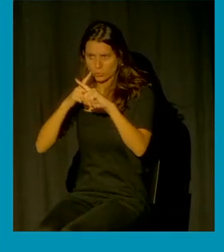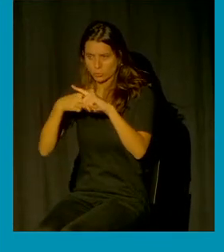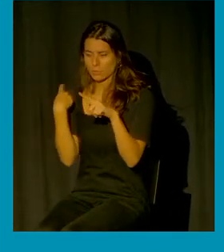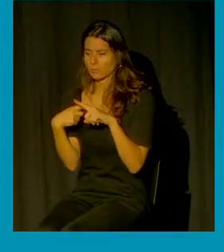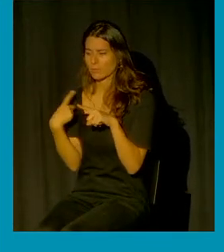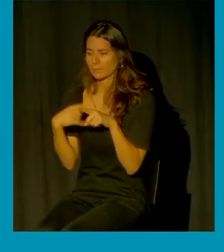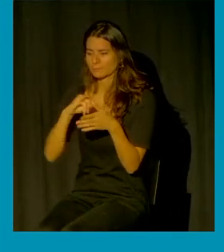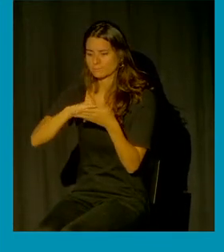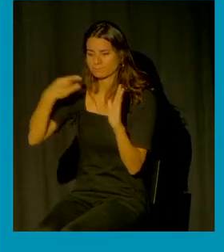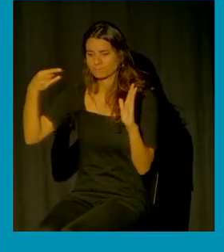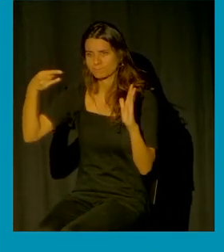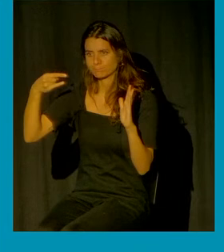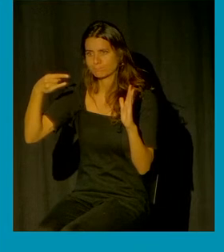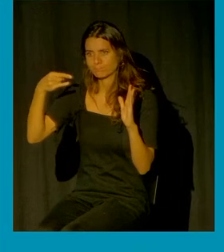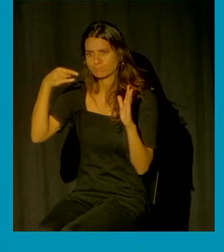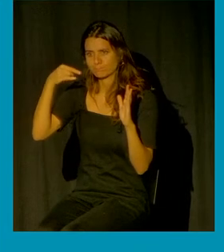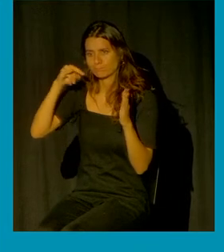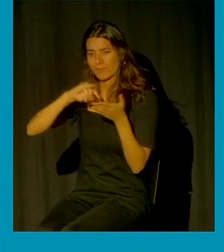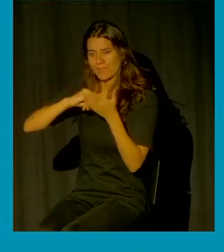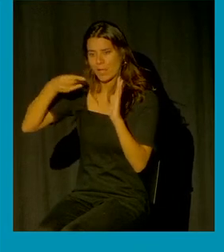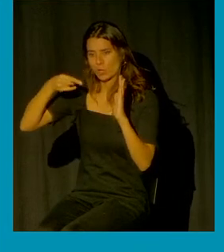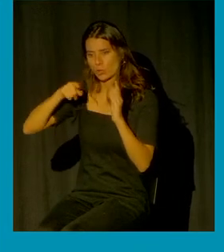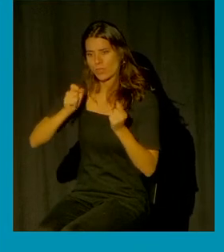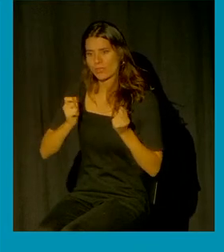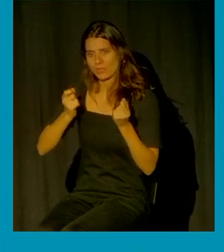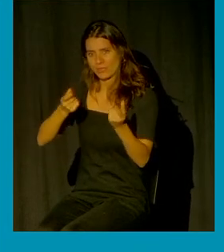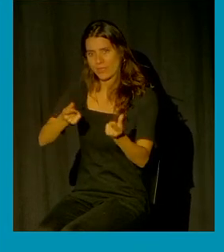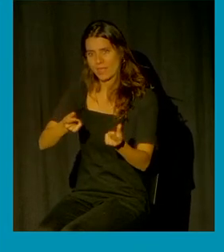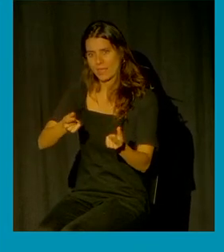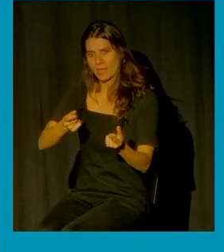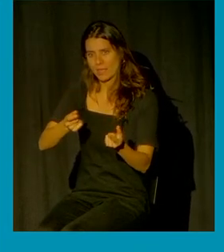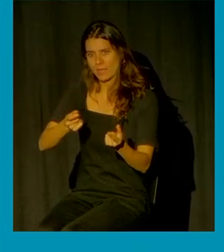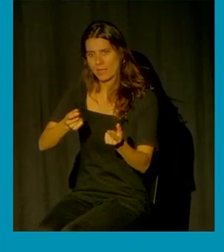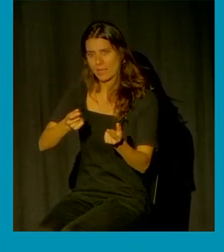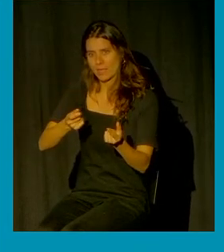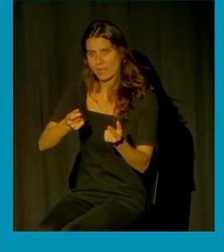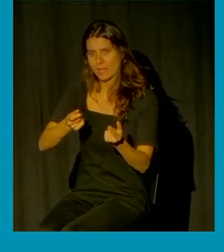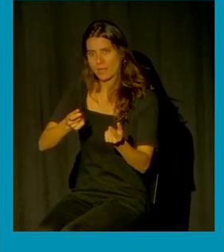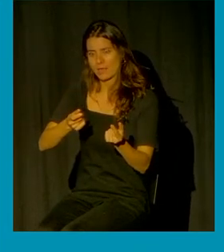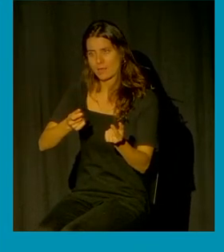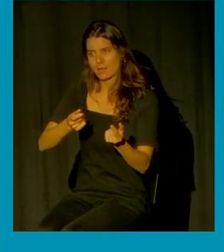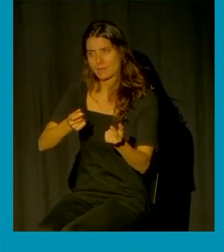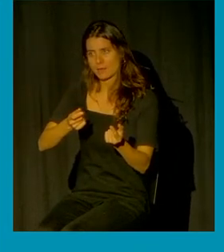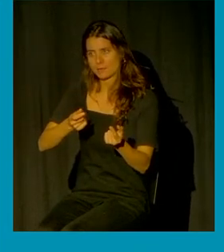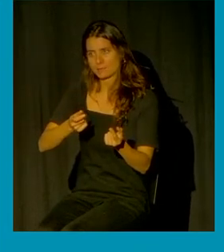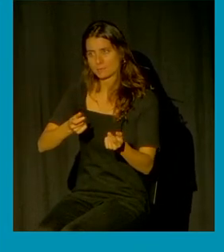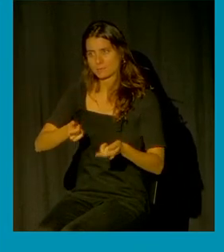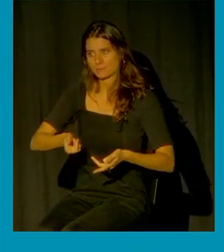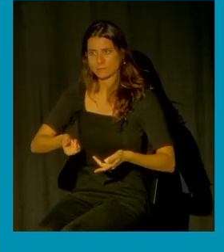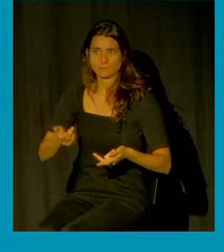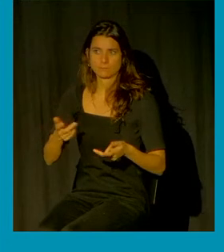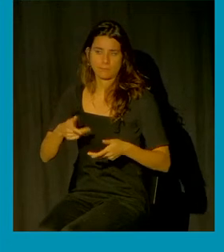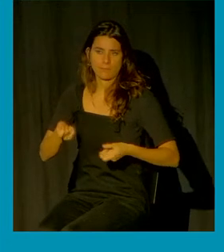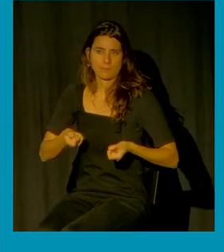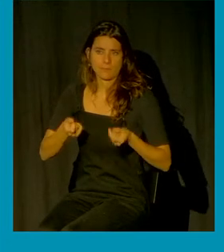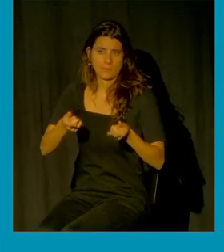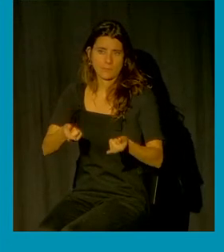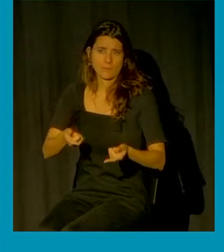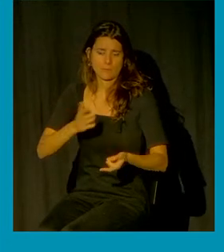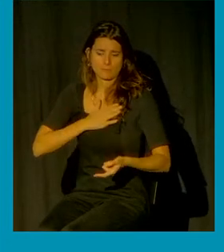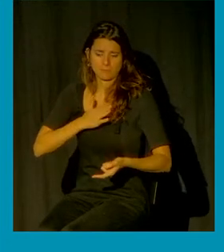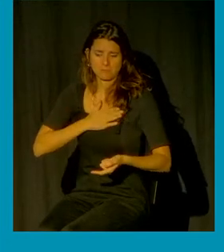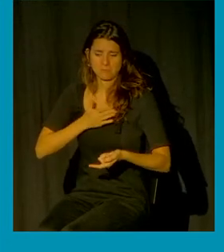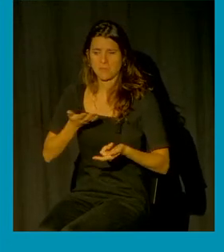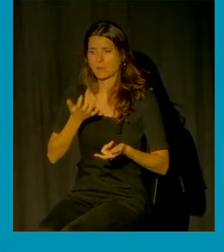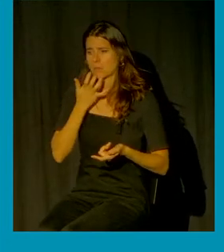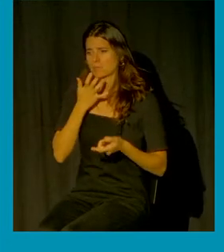cop qui tingui autòrites per promulgar lleis i per dissenyar polítiques públiques són el sector tecnòleg que de